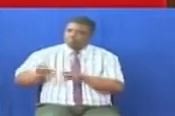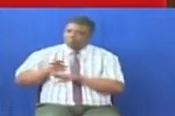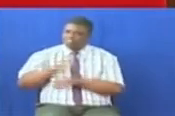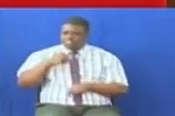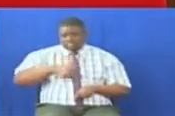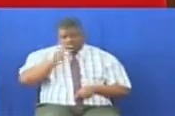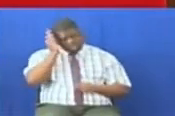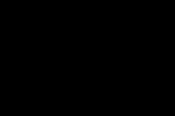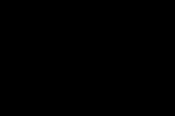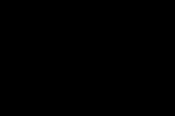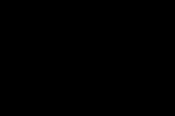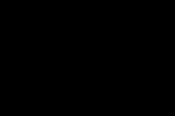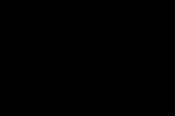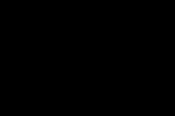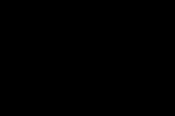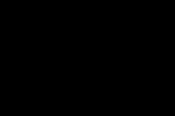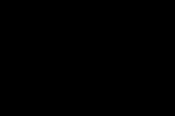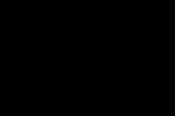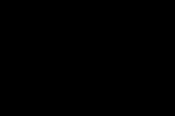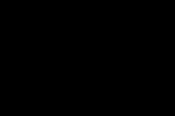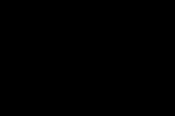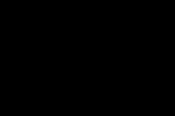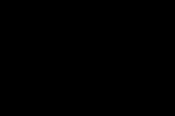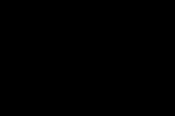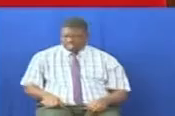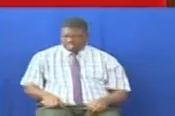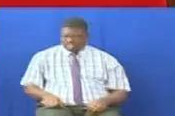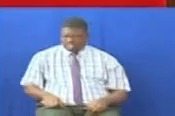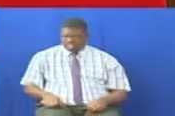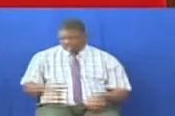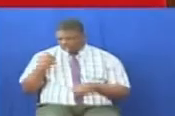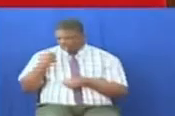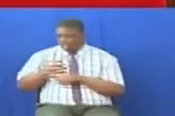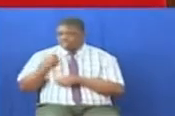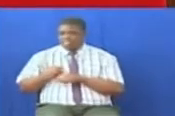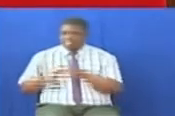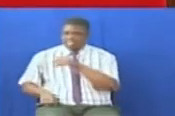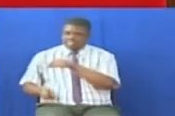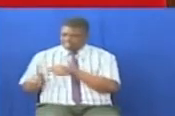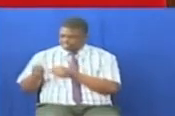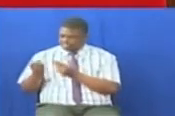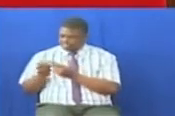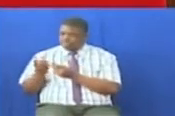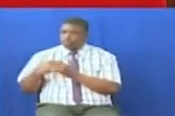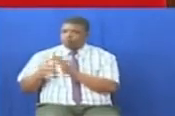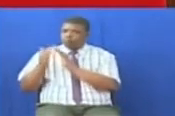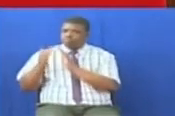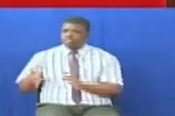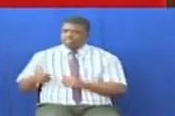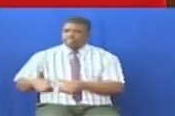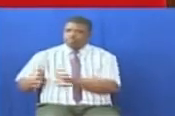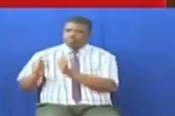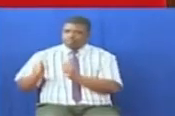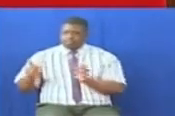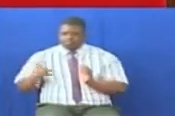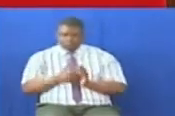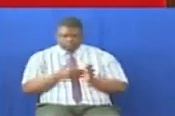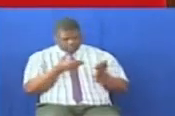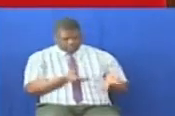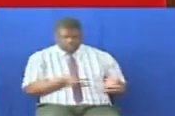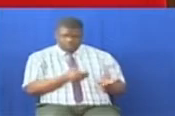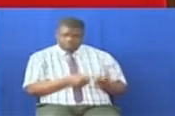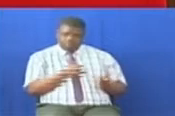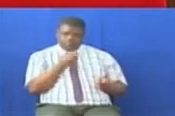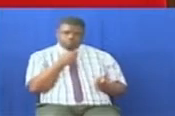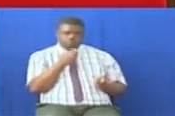mitaa bado hawana hata ofisi. Wanafanya hizi kazi kwenye nyumba zao wenyewe. Lakini bado mpaka sasa hivi wanacheleweshwa